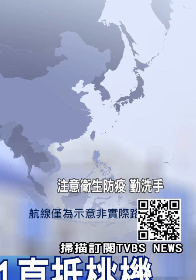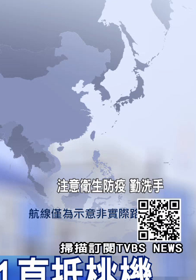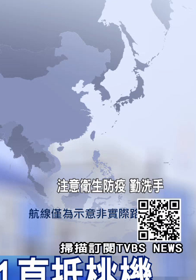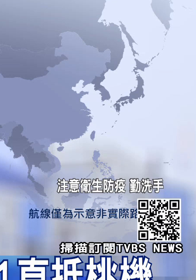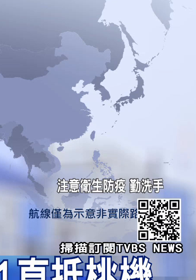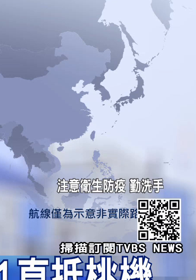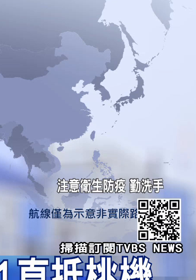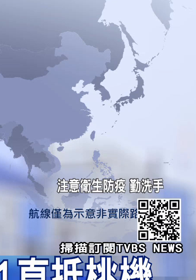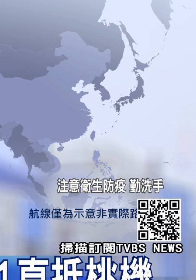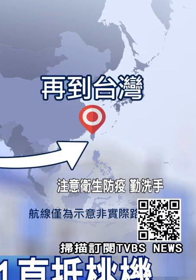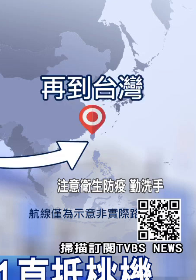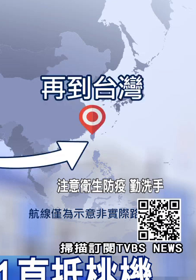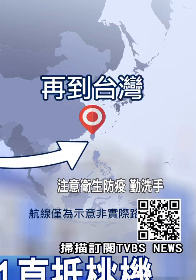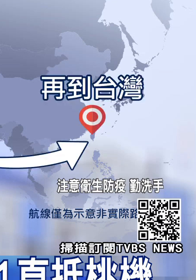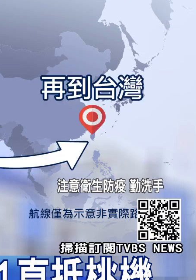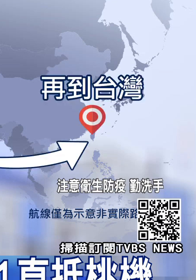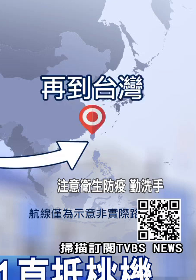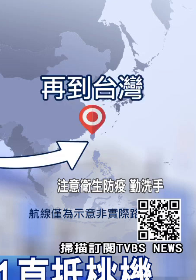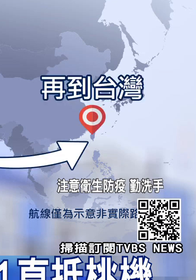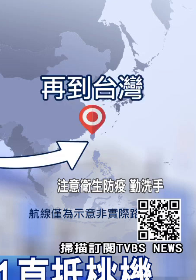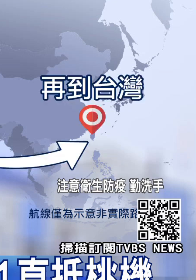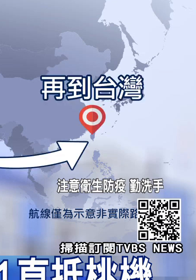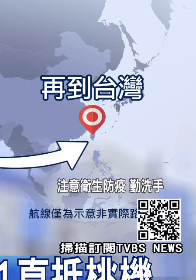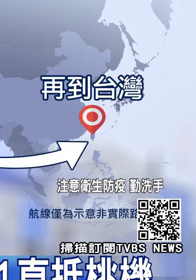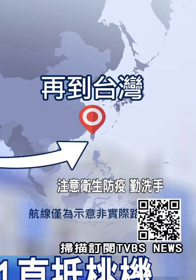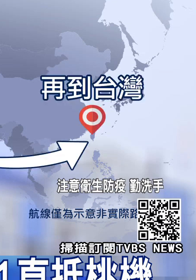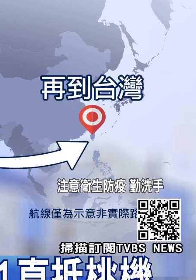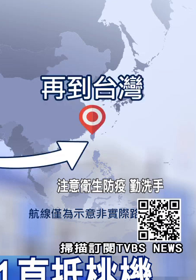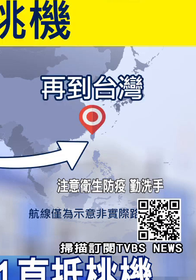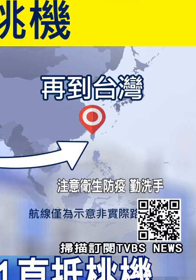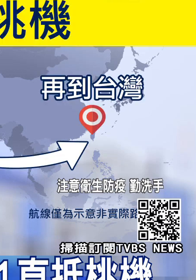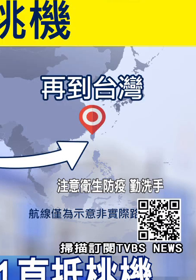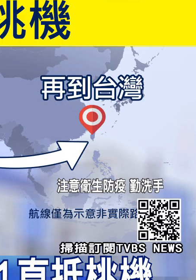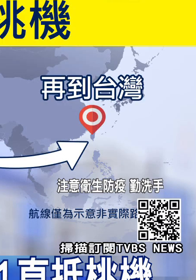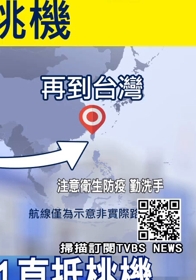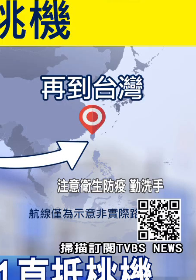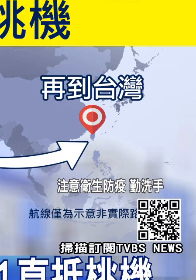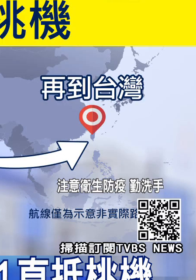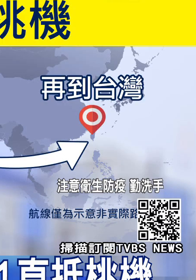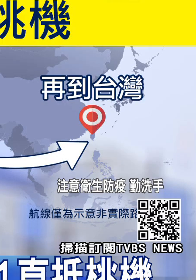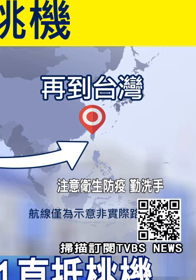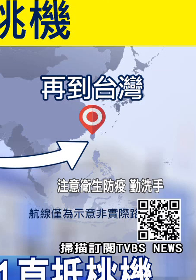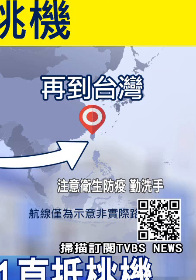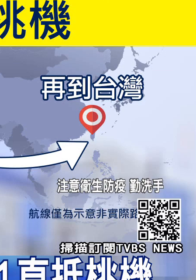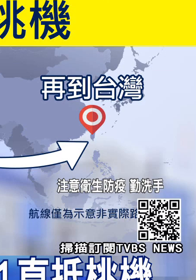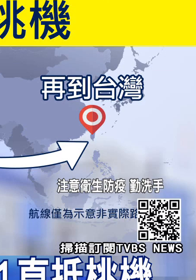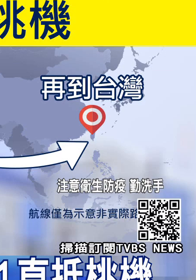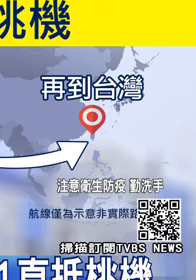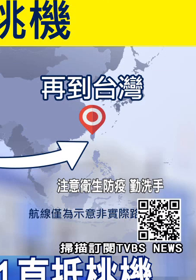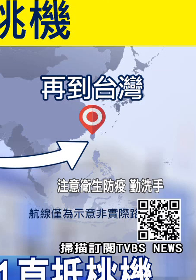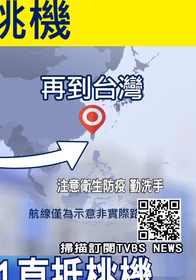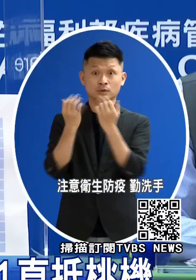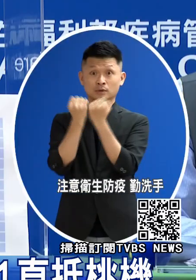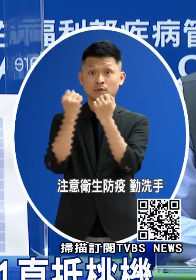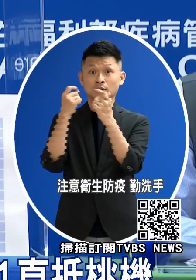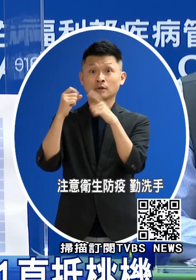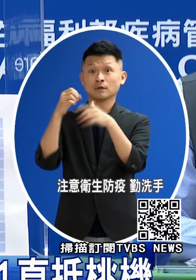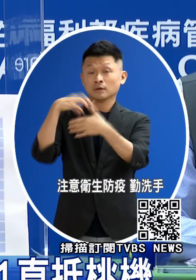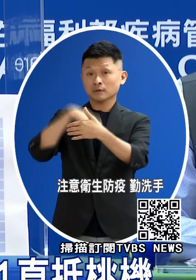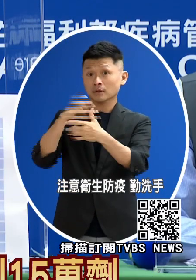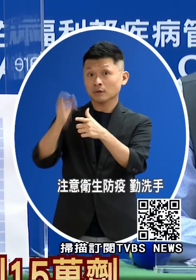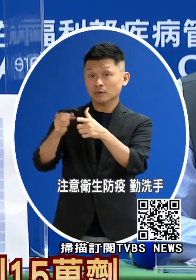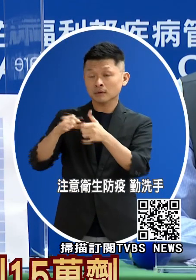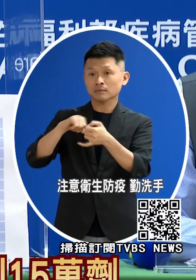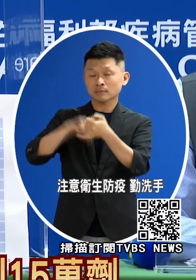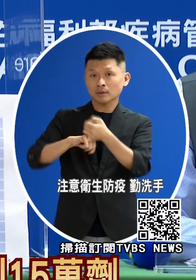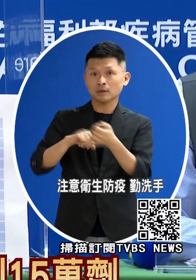卢森堡起飞后中转杜拜，没避开大陆领空，直抵桃园机场，但就怕有变数，说的不多。 前一段